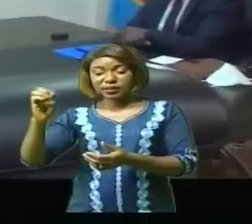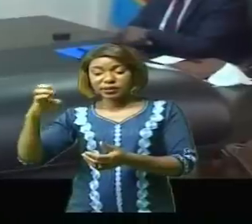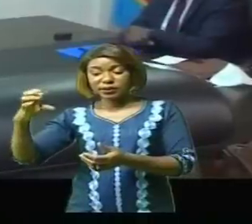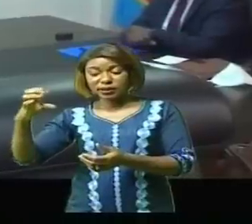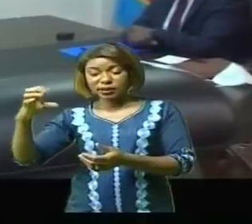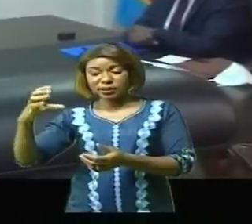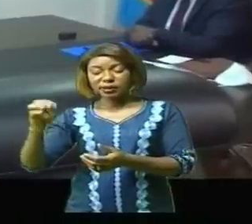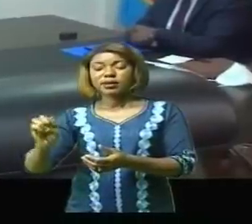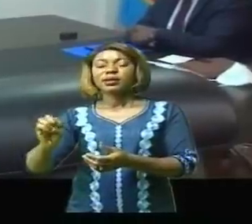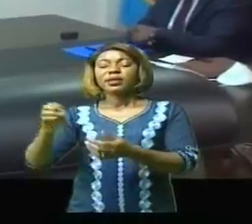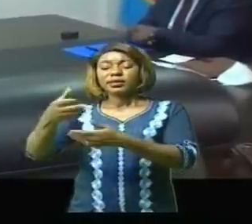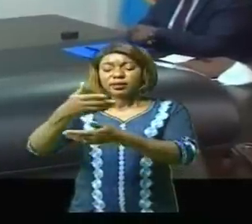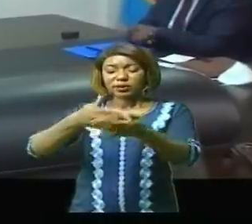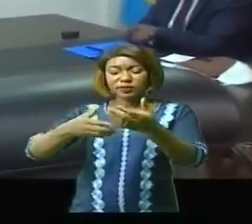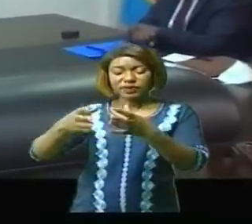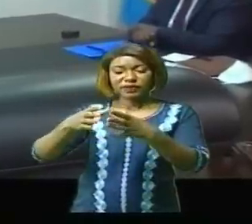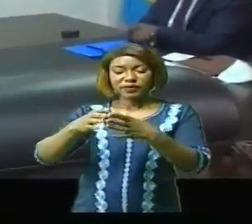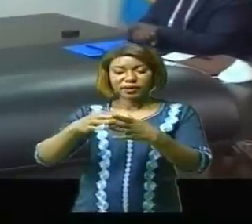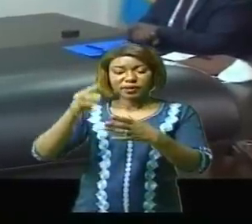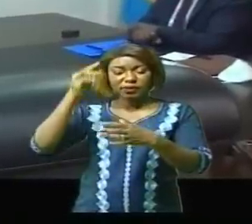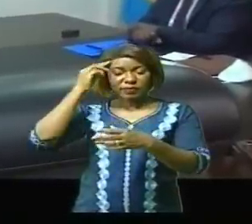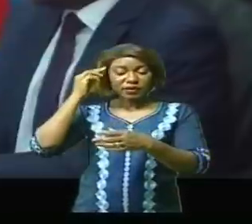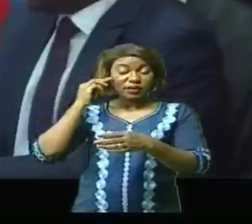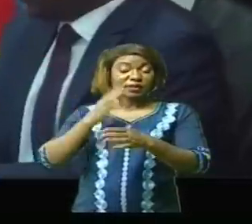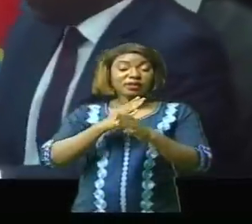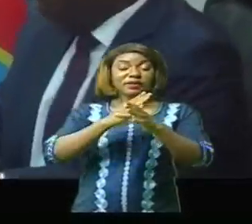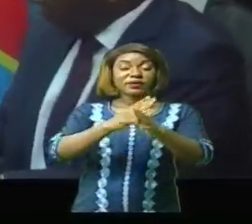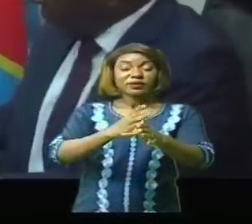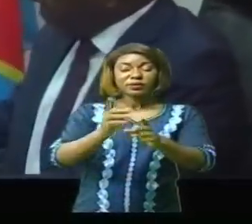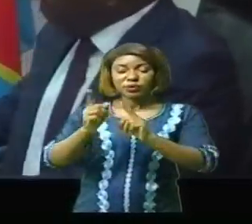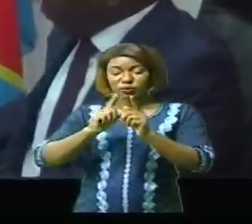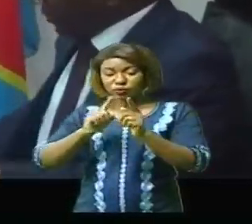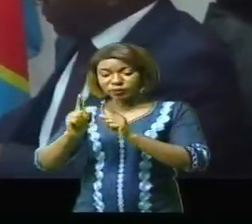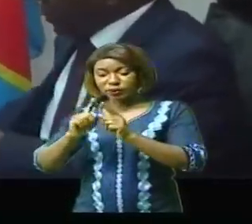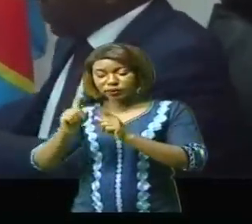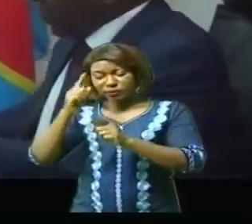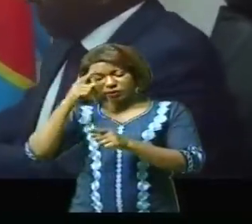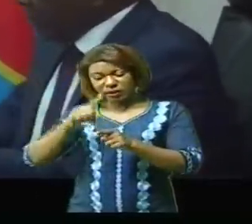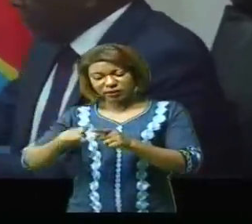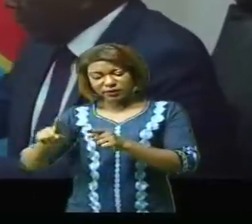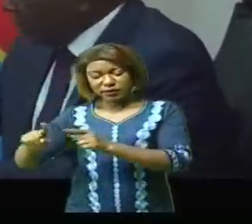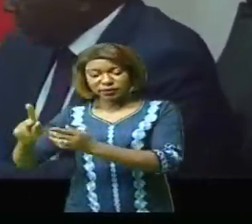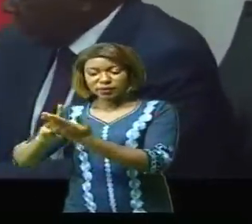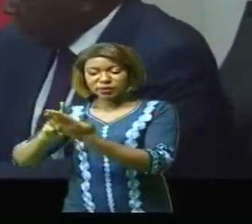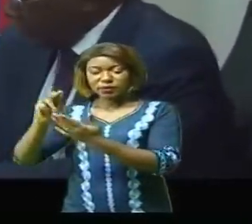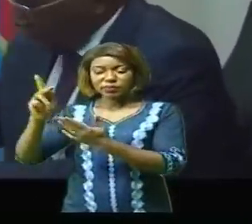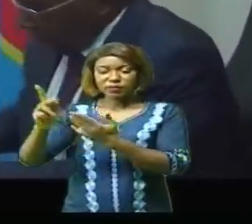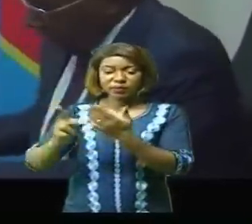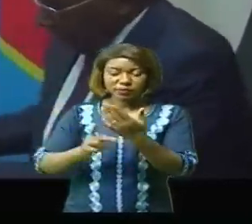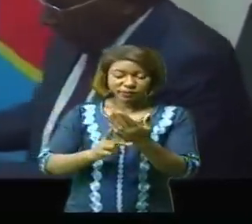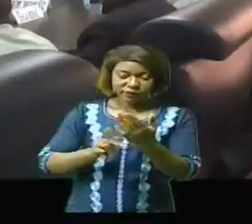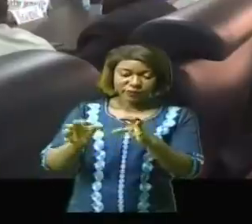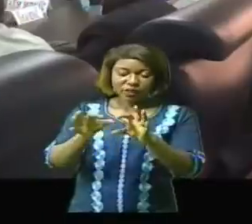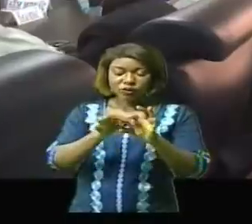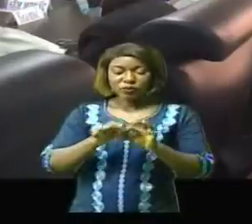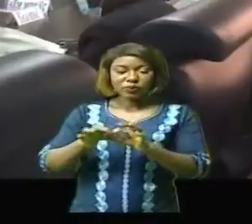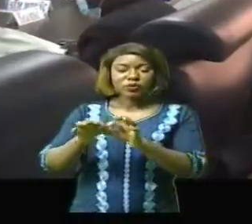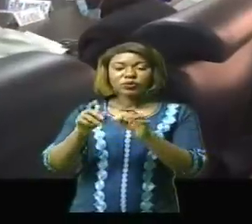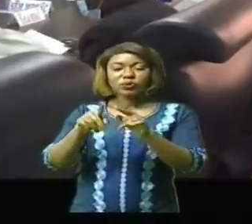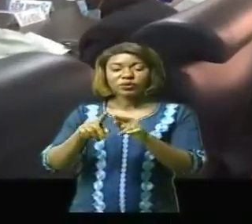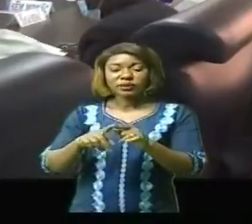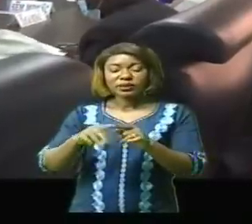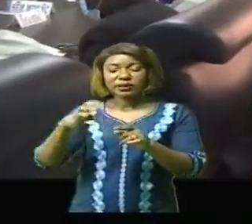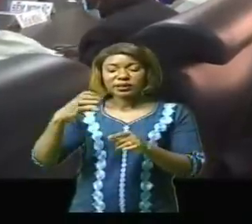échanges avec le ministre de la Défense nationale ont tourné autour des différents programmes de collaboration que la